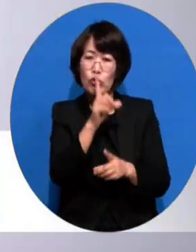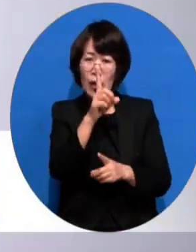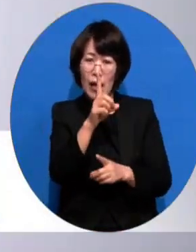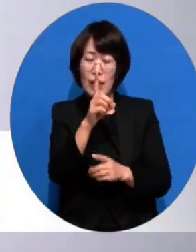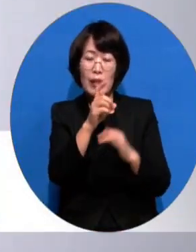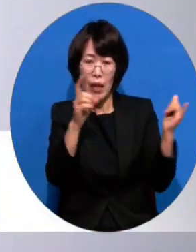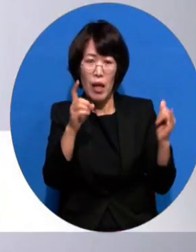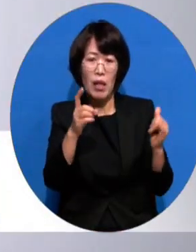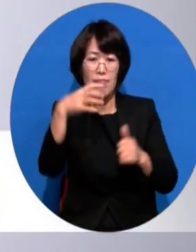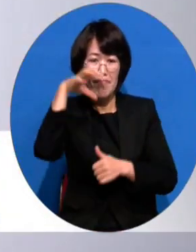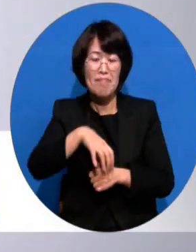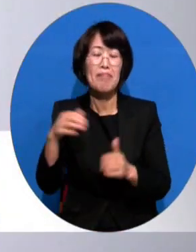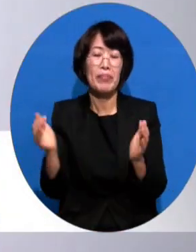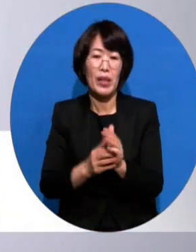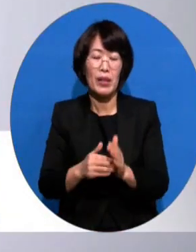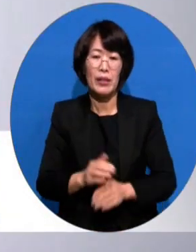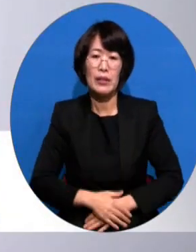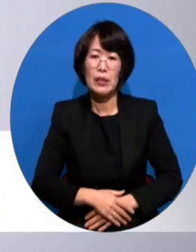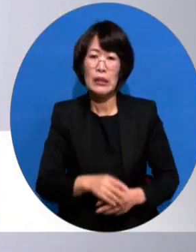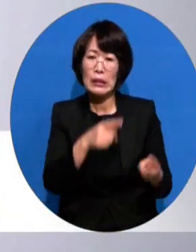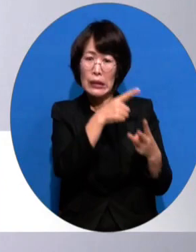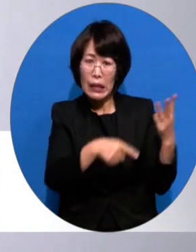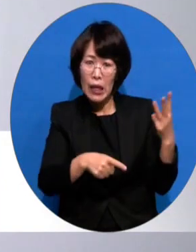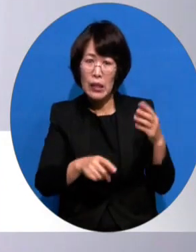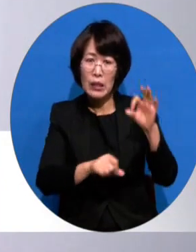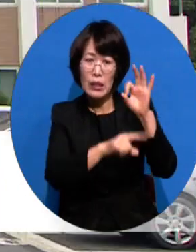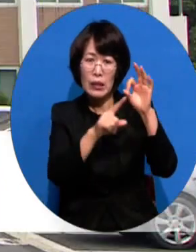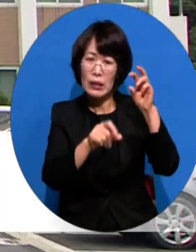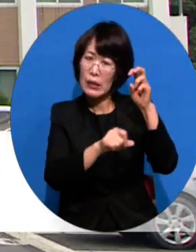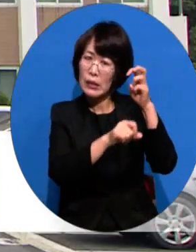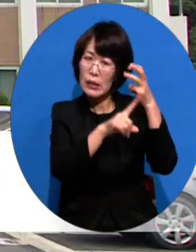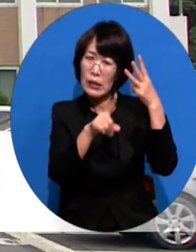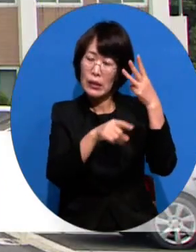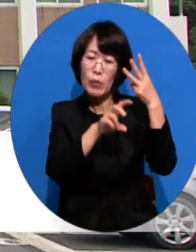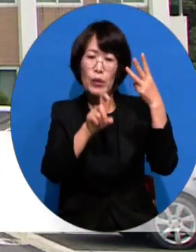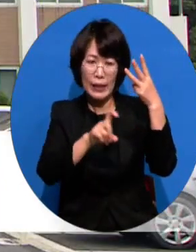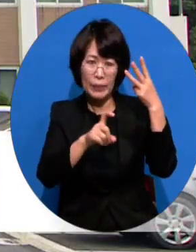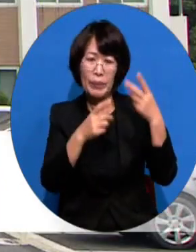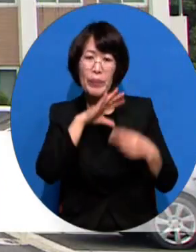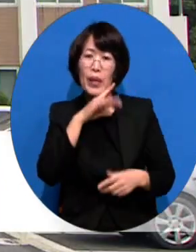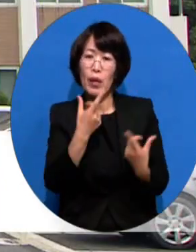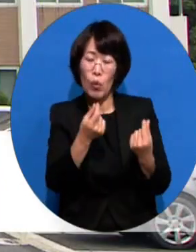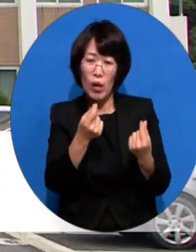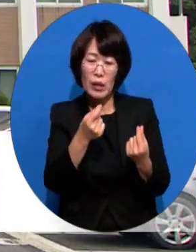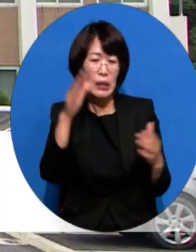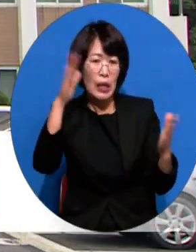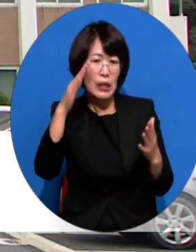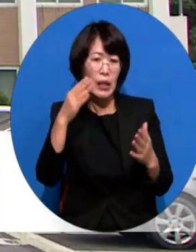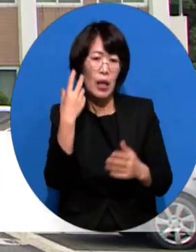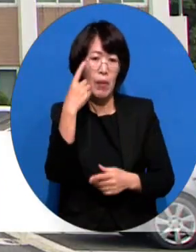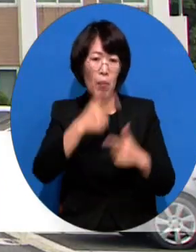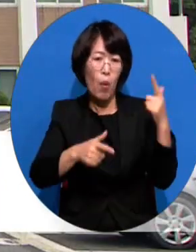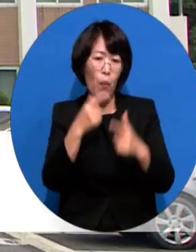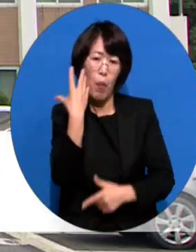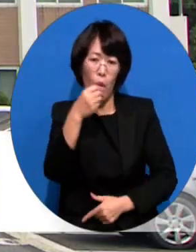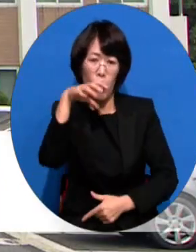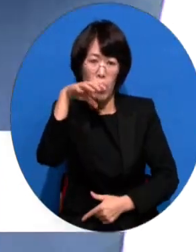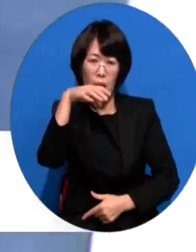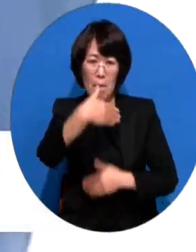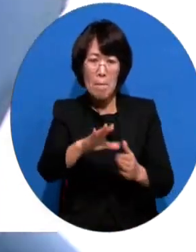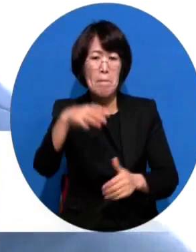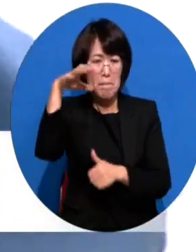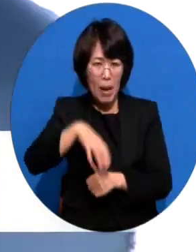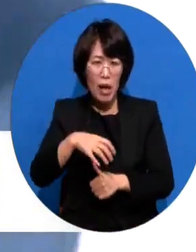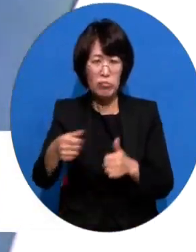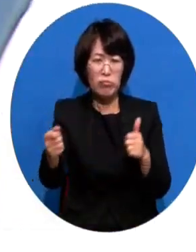혐의로 구속했습니다. 이들은 지난 10일 비슷한 나이대 학생을 목포의 한 모텔방에 가두고 집단 구타한 혐의를 받고